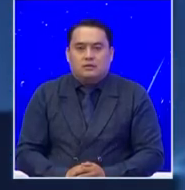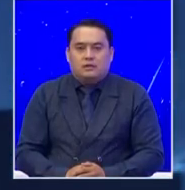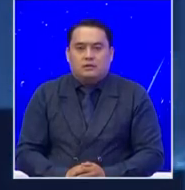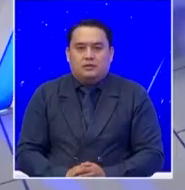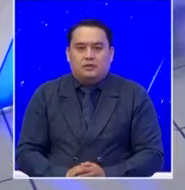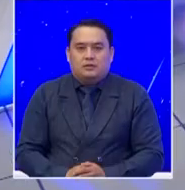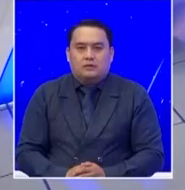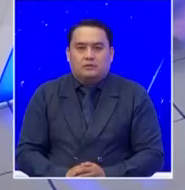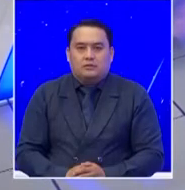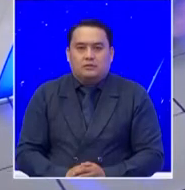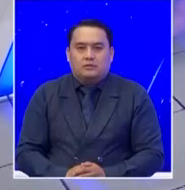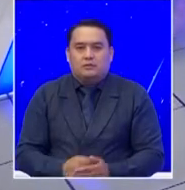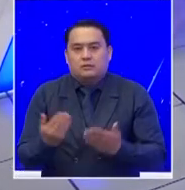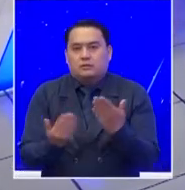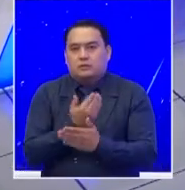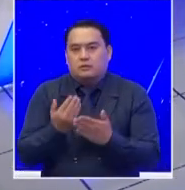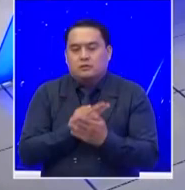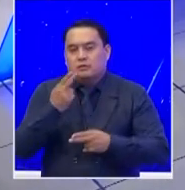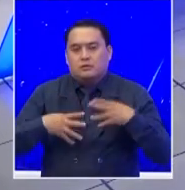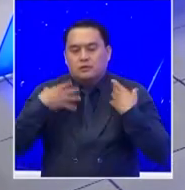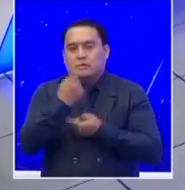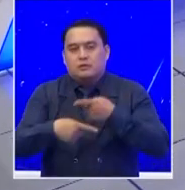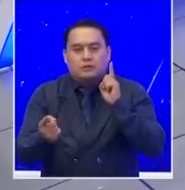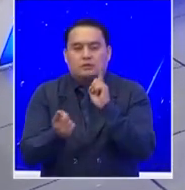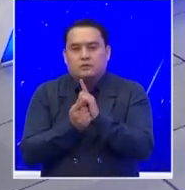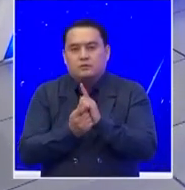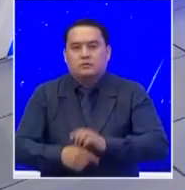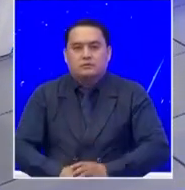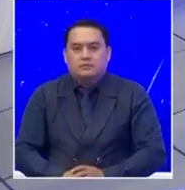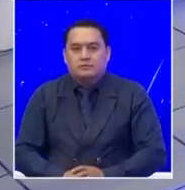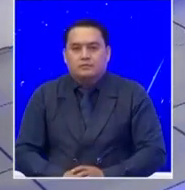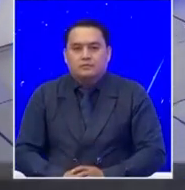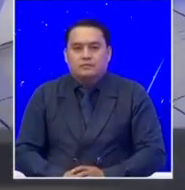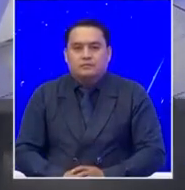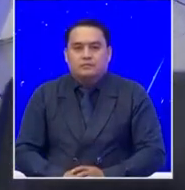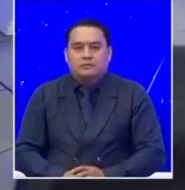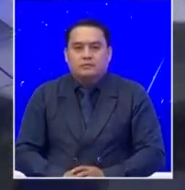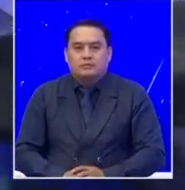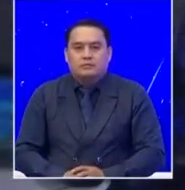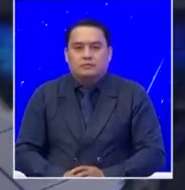Такова информационная картина дня. Спасибо за внимание. До свидания.